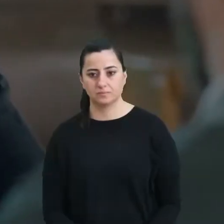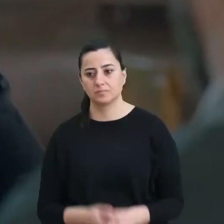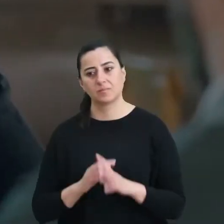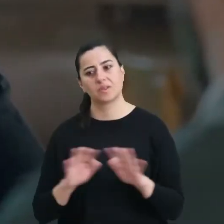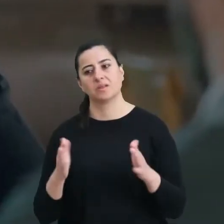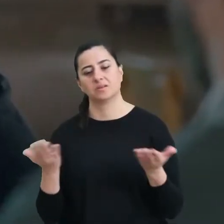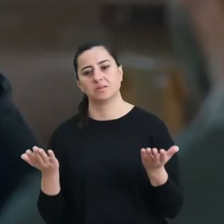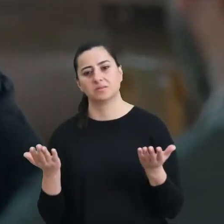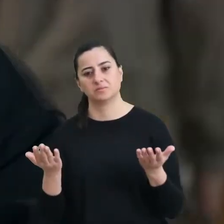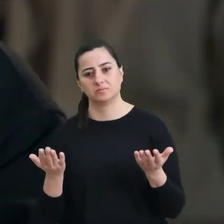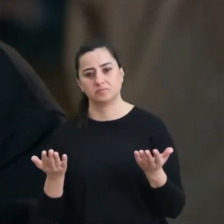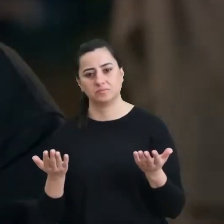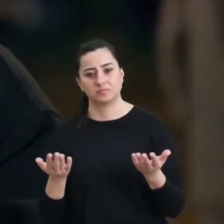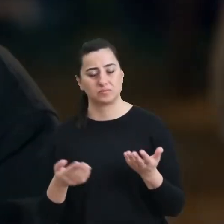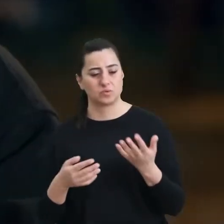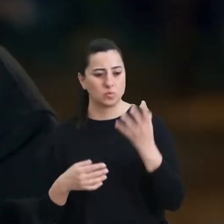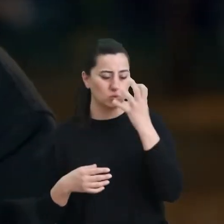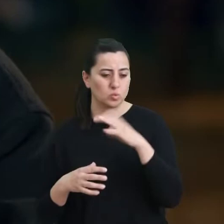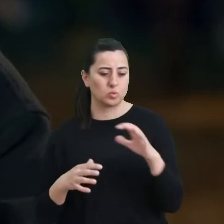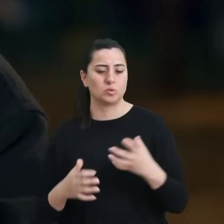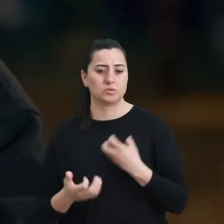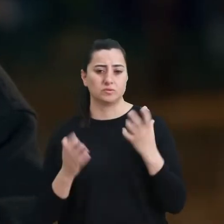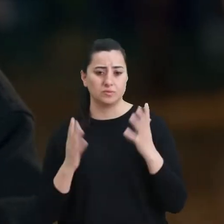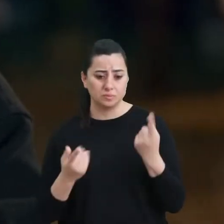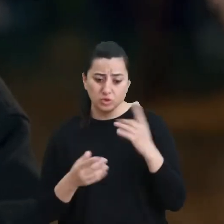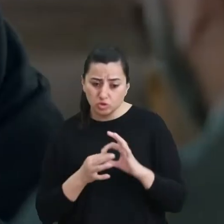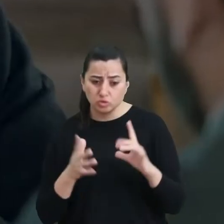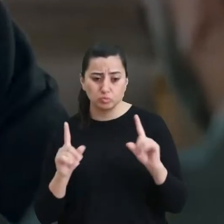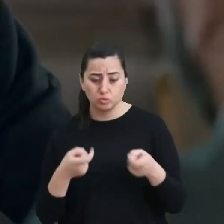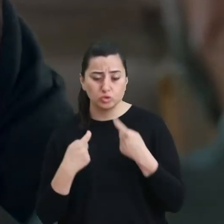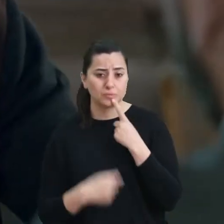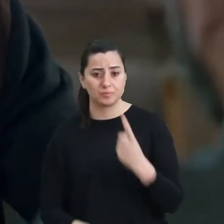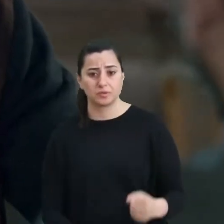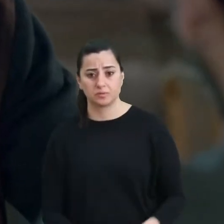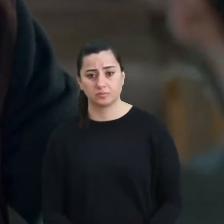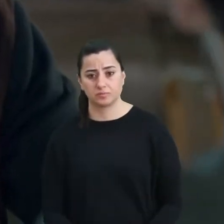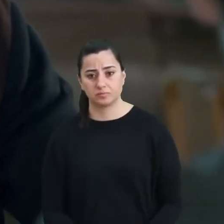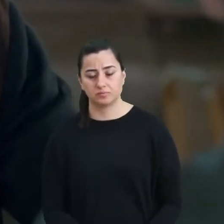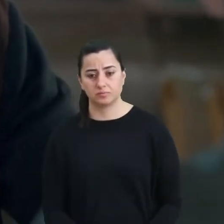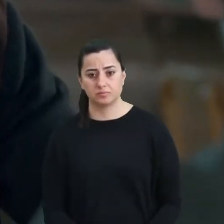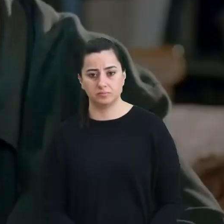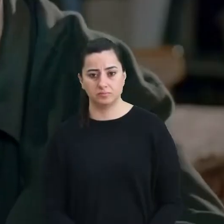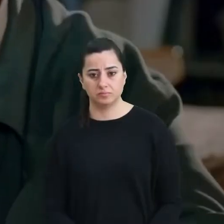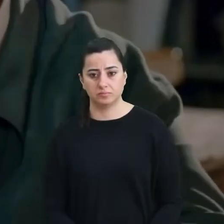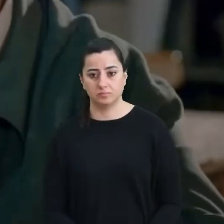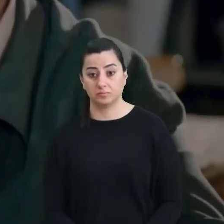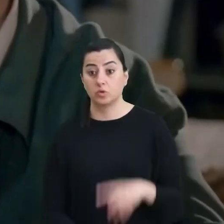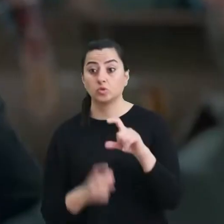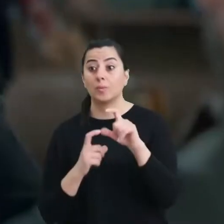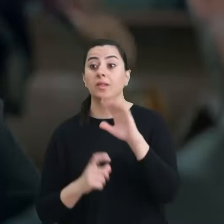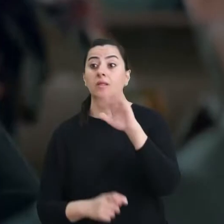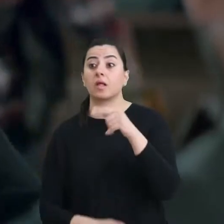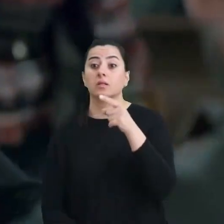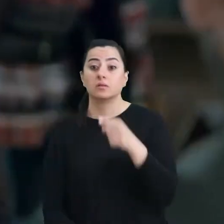Yetti galiba. Sümsüngü diktin iyice, bakacağız bir çaresini bulacağız diyorum ben sana ya. Süleyman geldi,